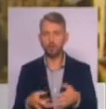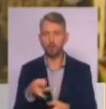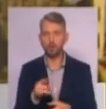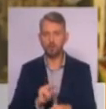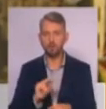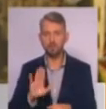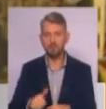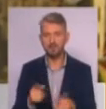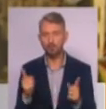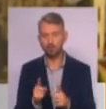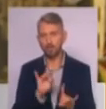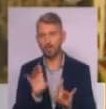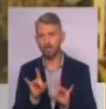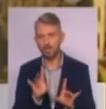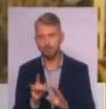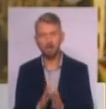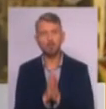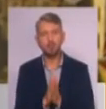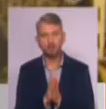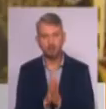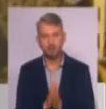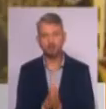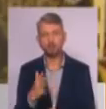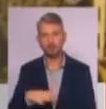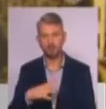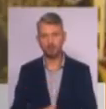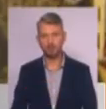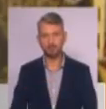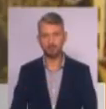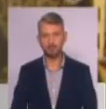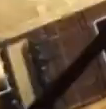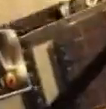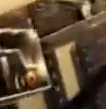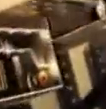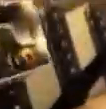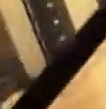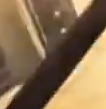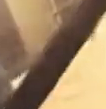вже після невеличкої реклами. Будь ласка, не перемикайте і дочекайтесь.